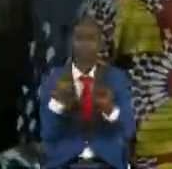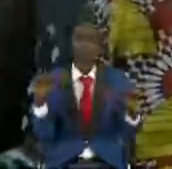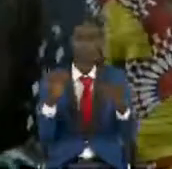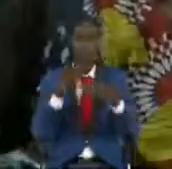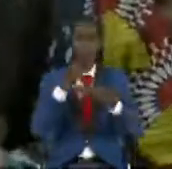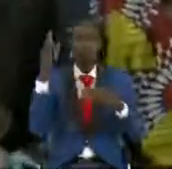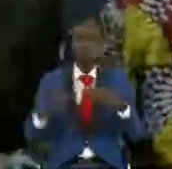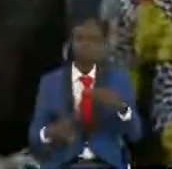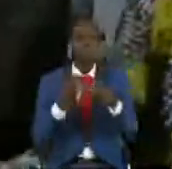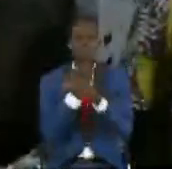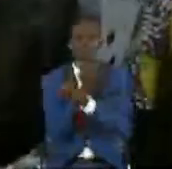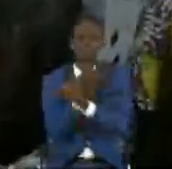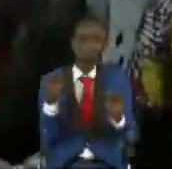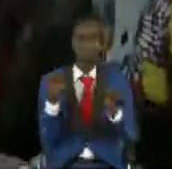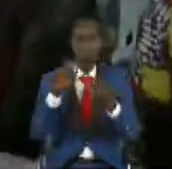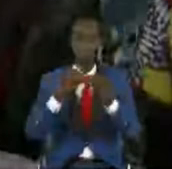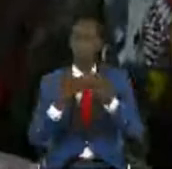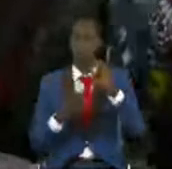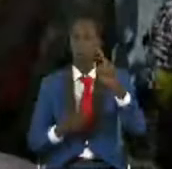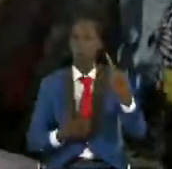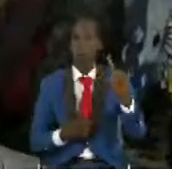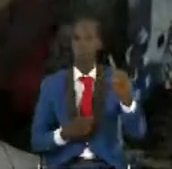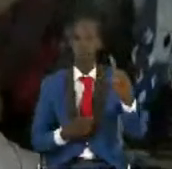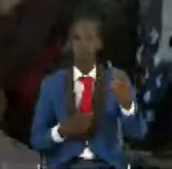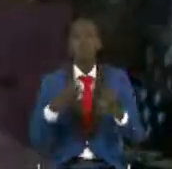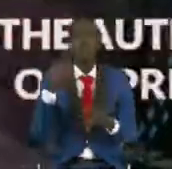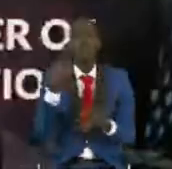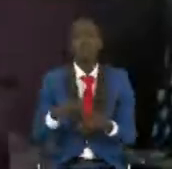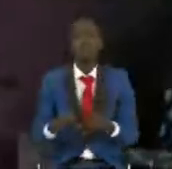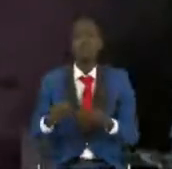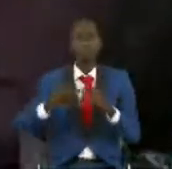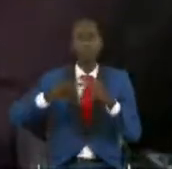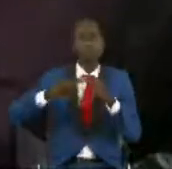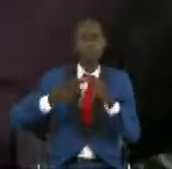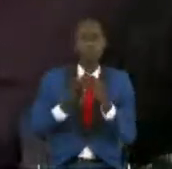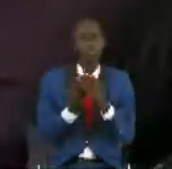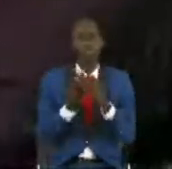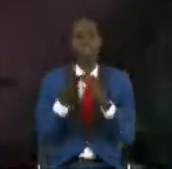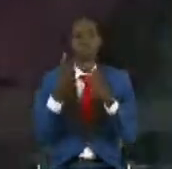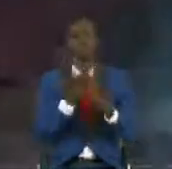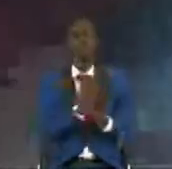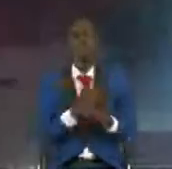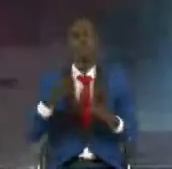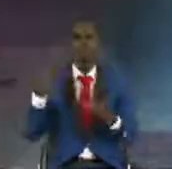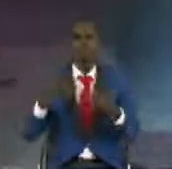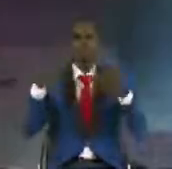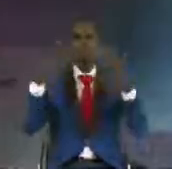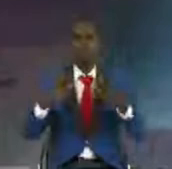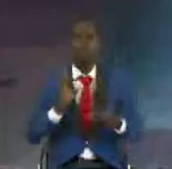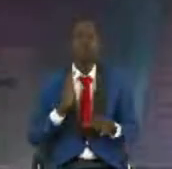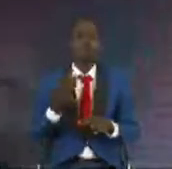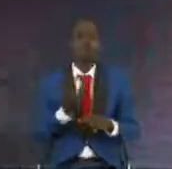rédemption totale. Premièrement, l'auteur et le consommateur, notre rédemption